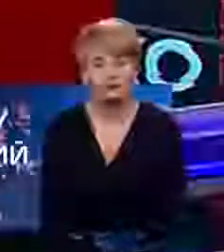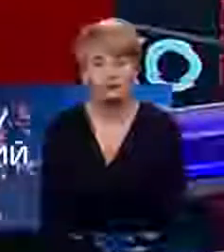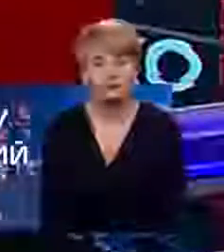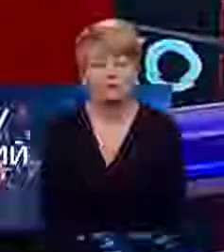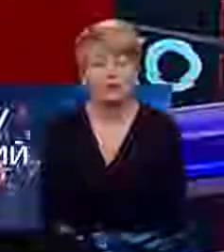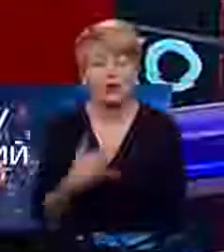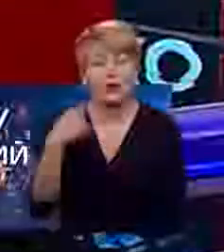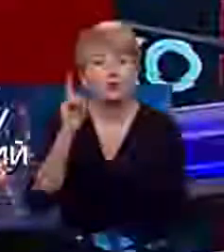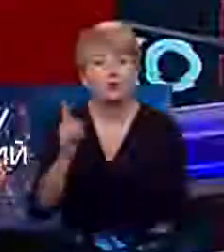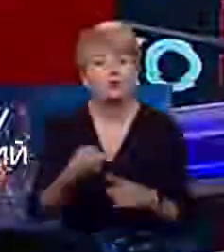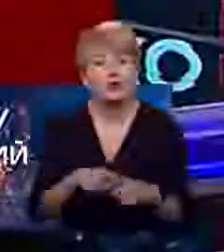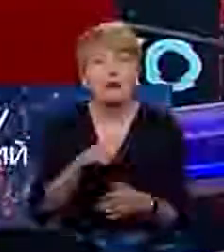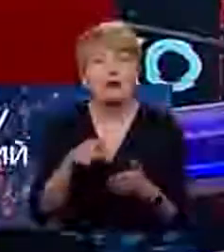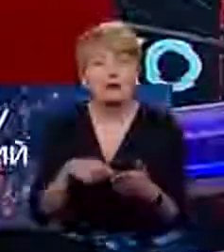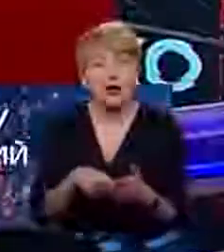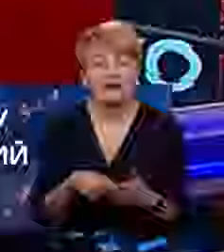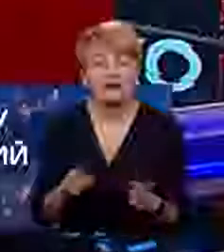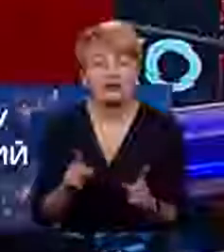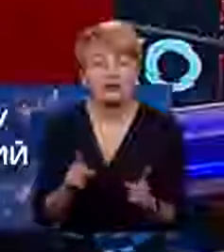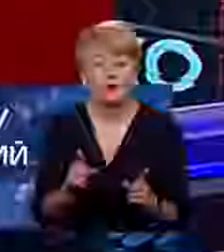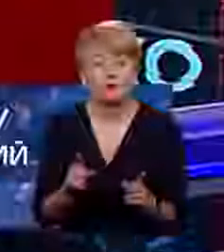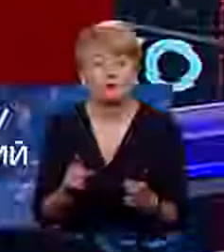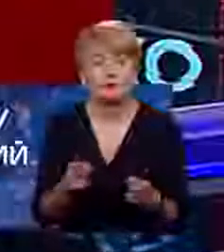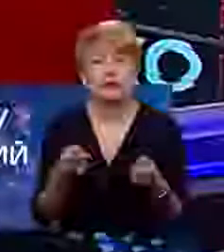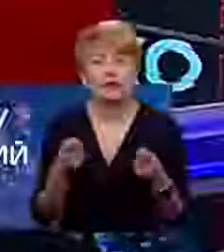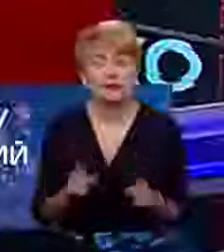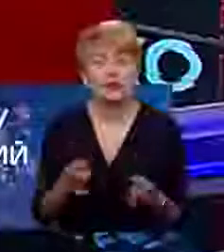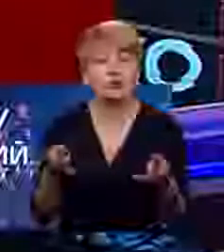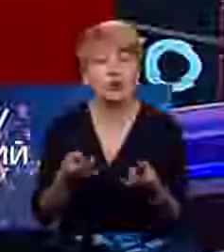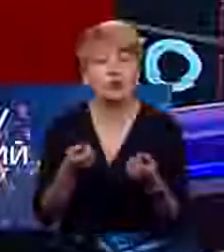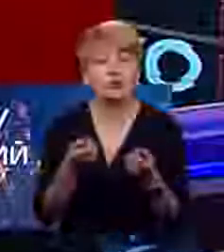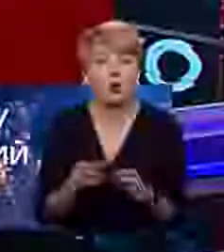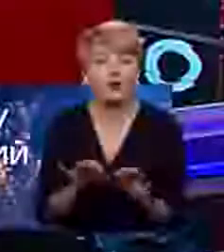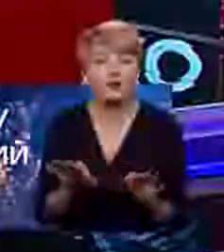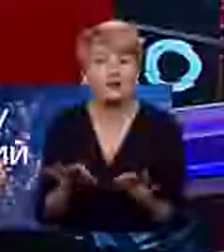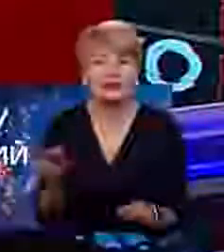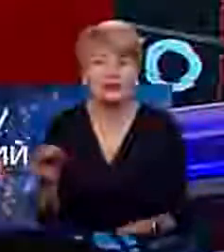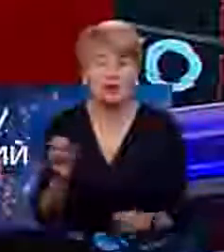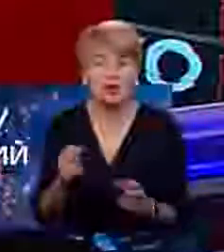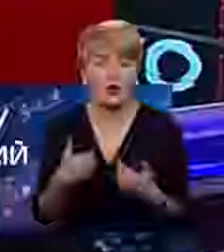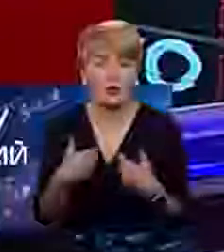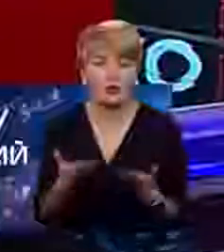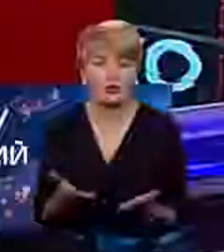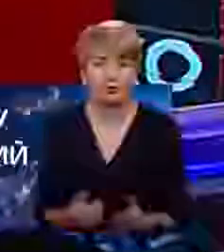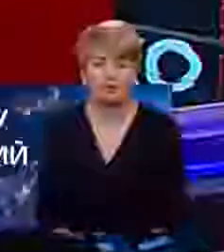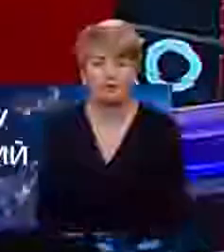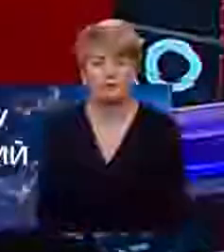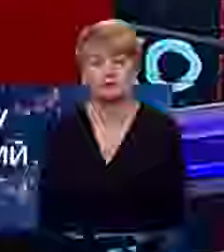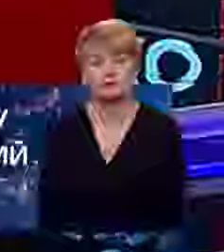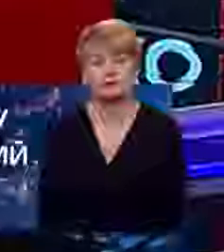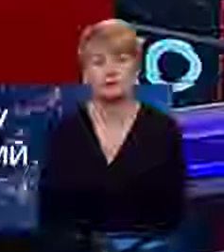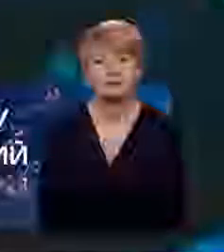Я думаю, що це питання, щоб мені відповісти, треба трохи розповісти історію. Будь ласка, як хочете. Да. Все отак. Треба